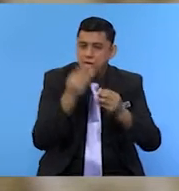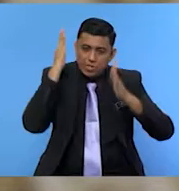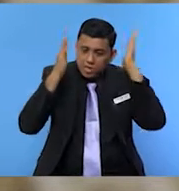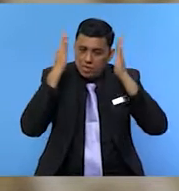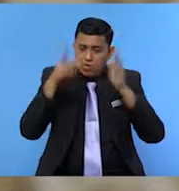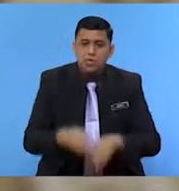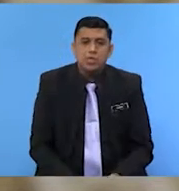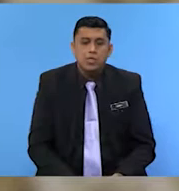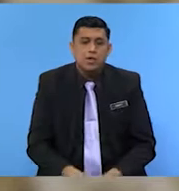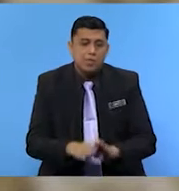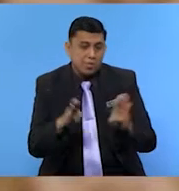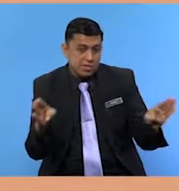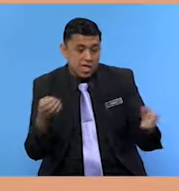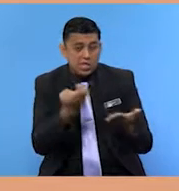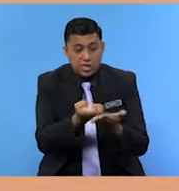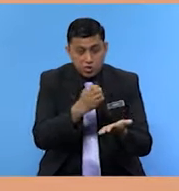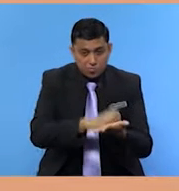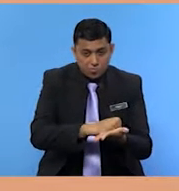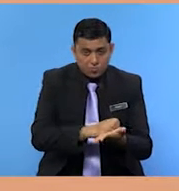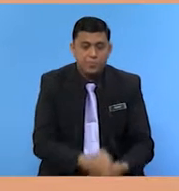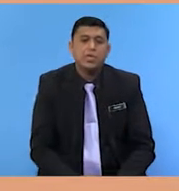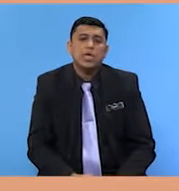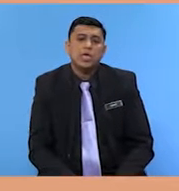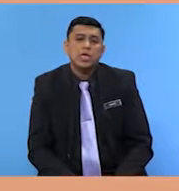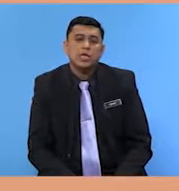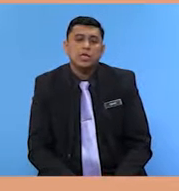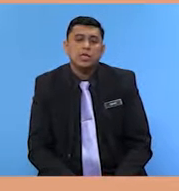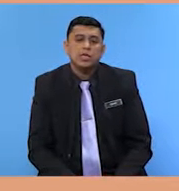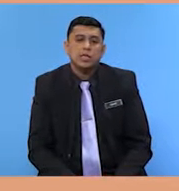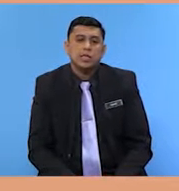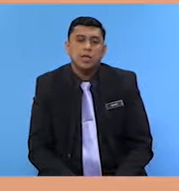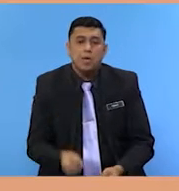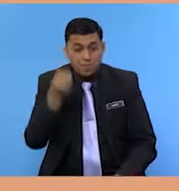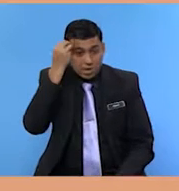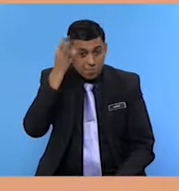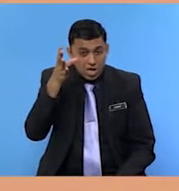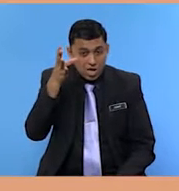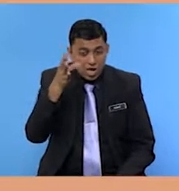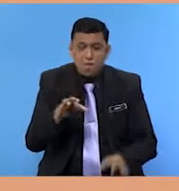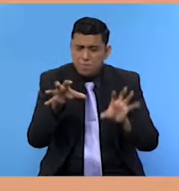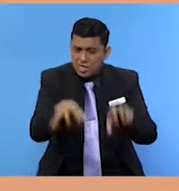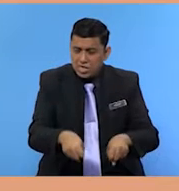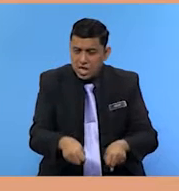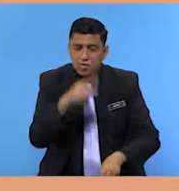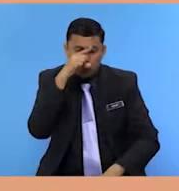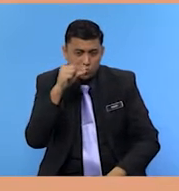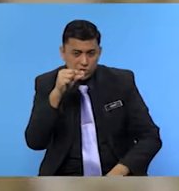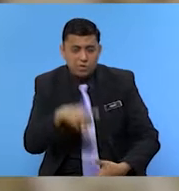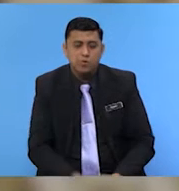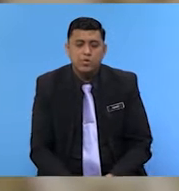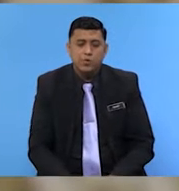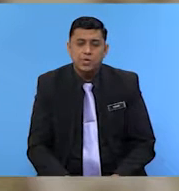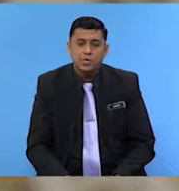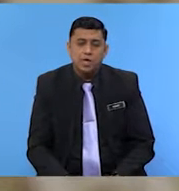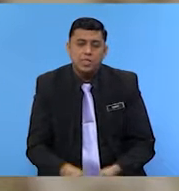adalah perbezaan ekonomi masyarakat Malaysia itu sendiri. Perkembangan penjajahan British pada abad ke-19